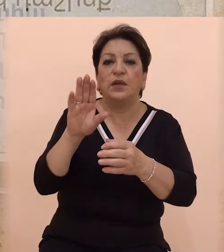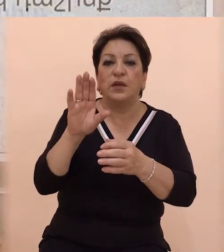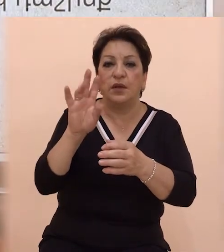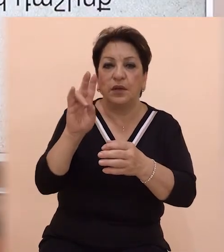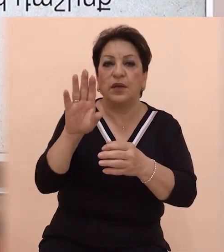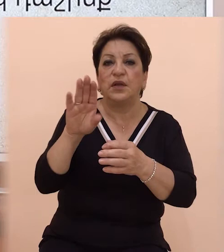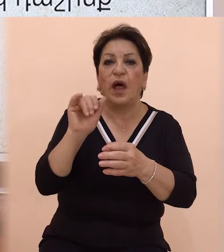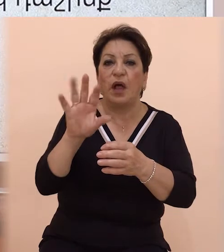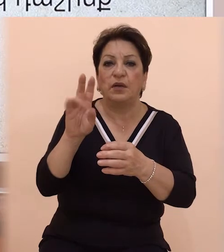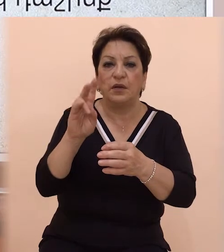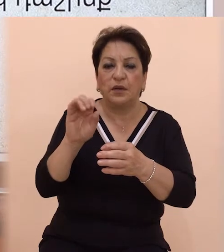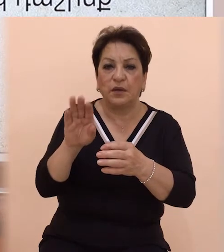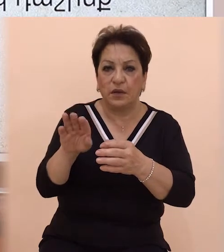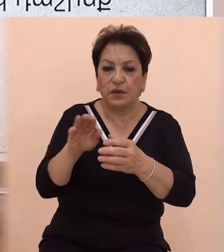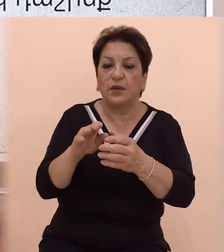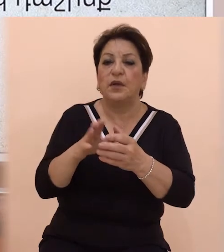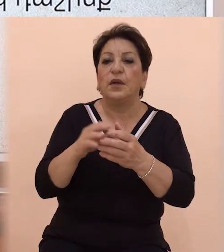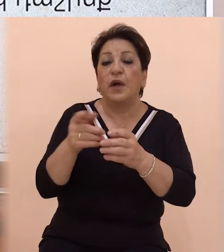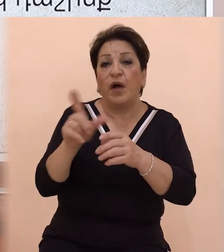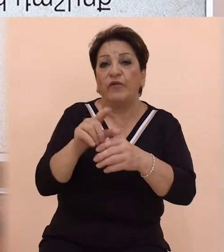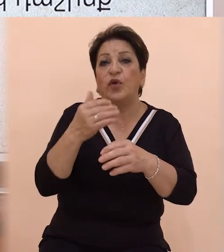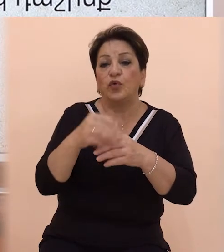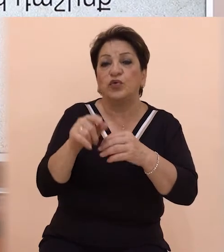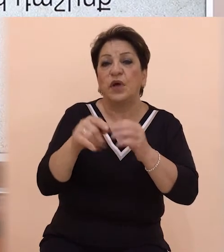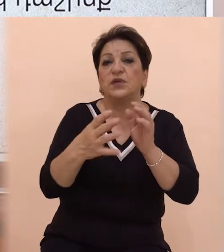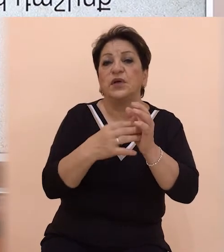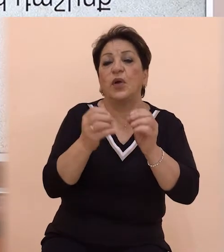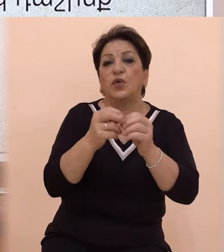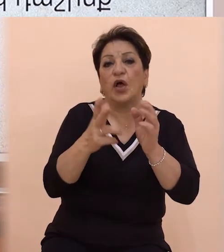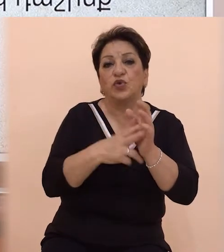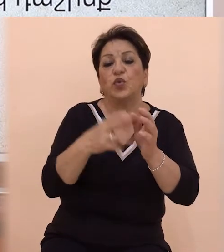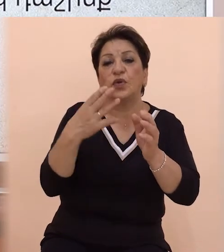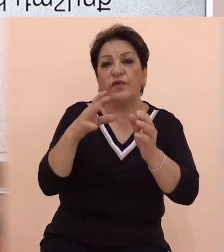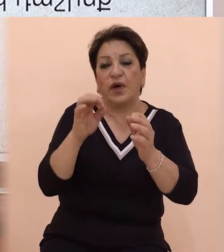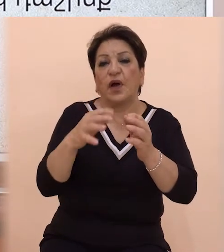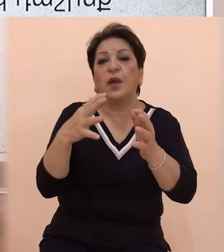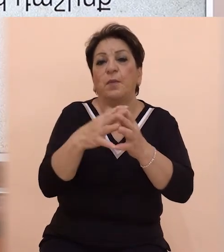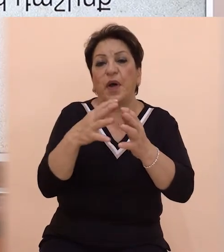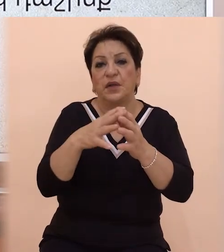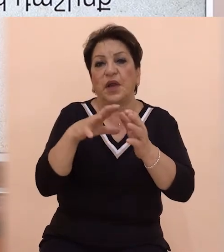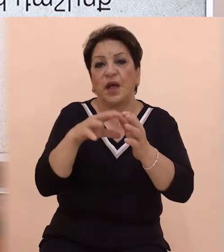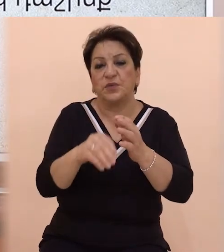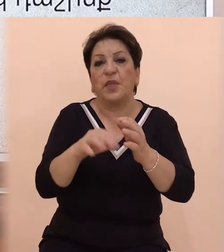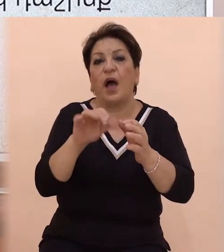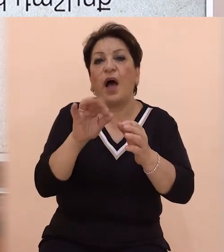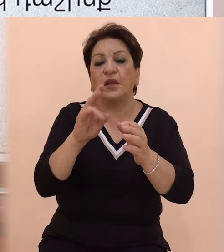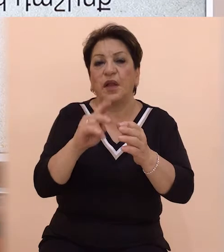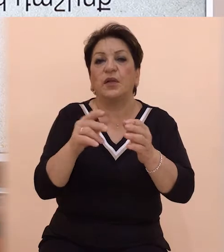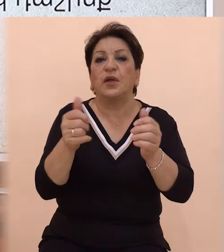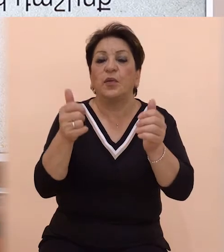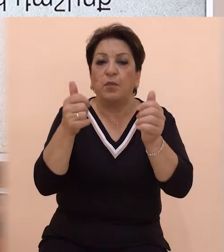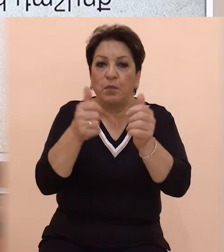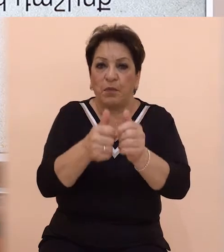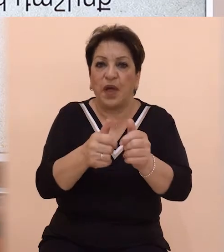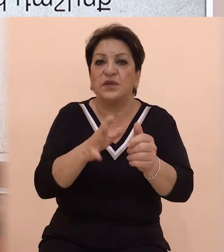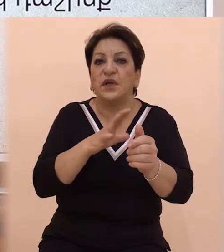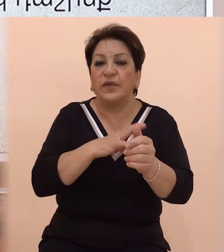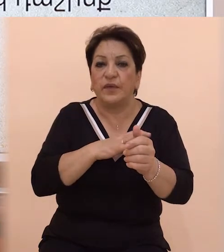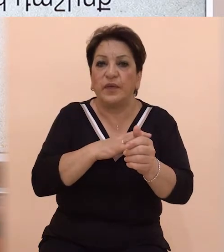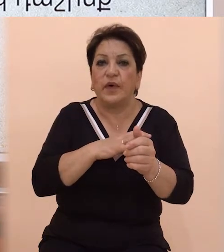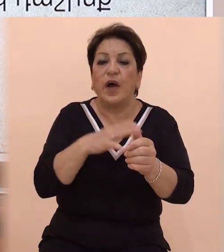Արդեն նշեցինք, որ ավելի ուժ հազայն արտասնութ թվականին պատերազմին անտանտի կողմից միացավ նաև